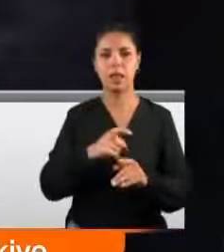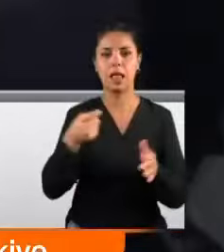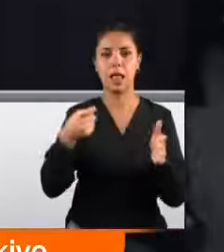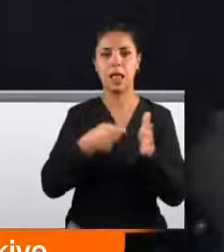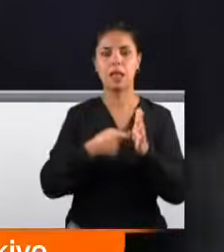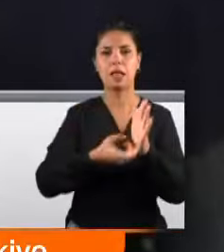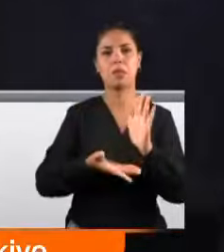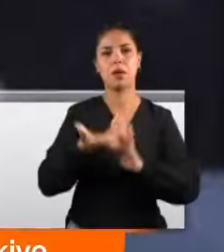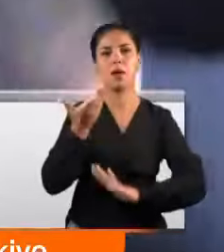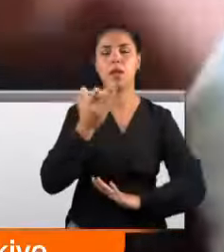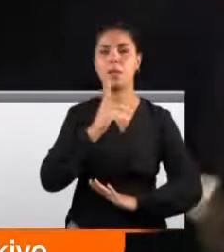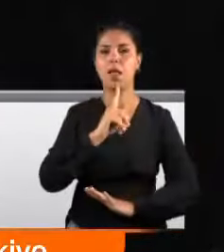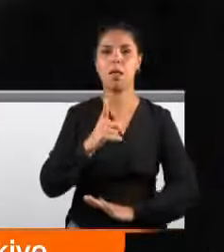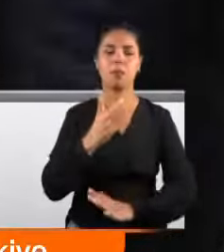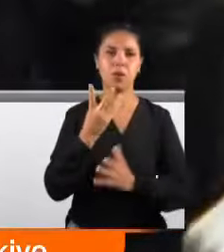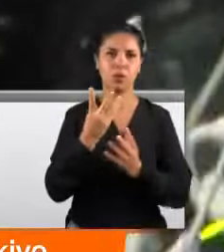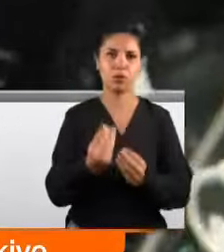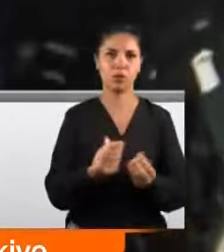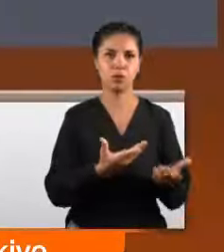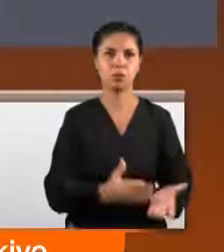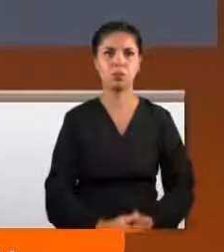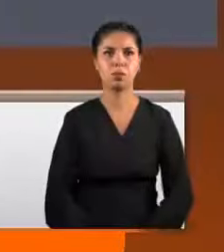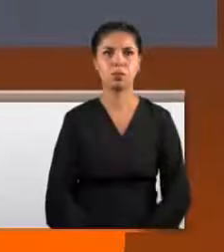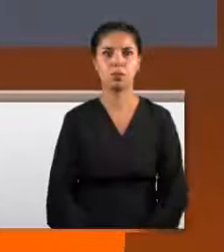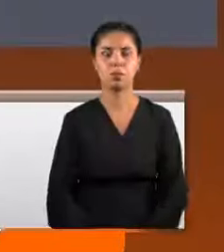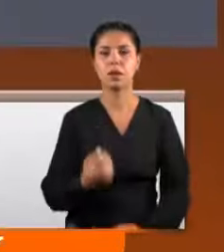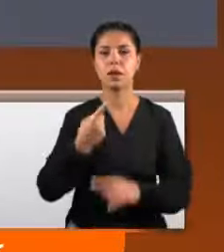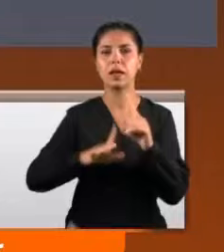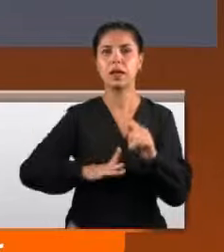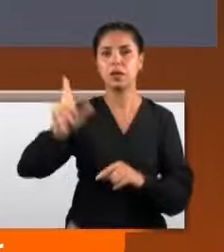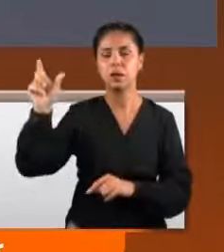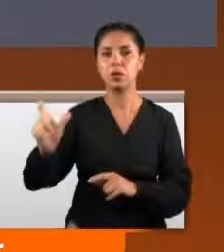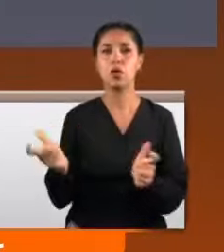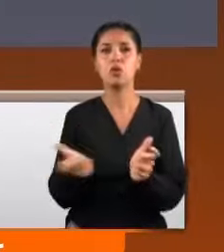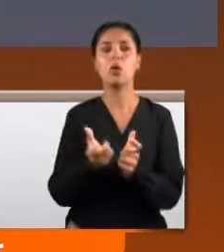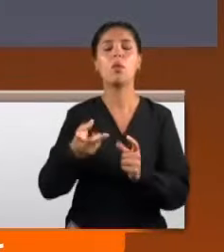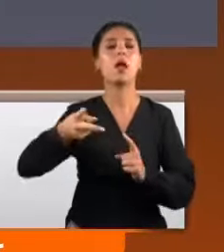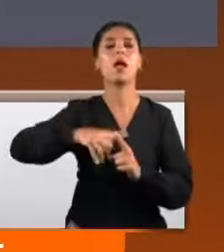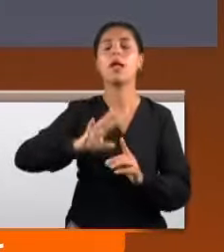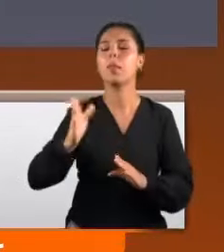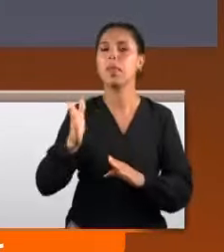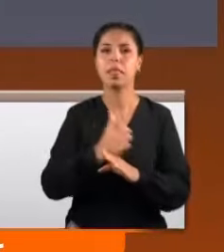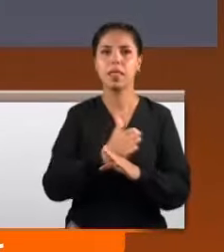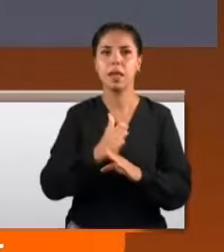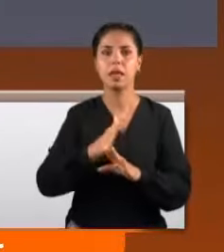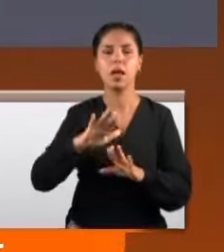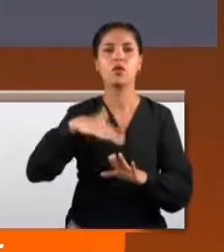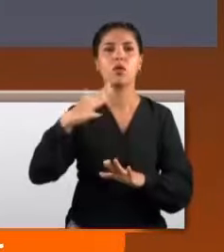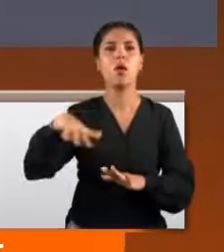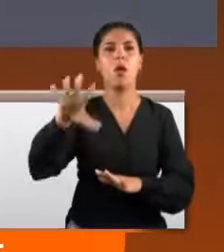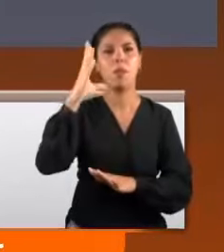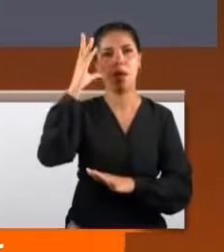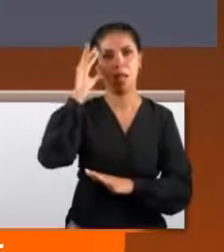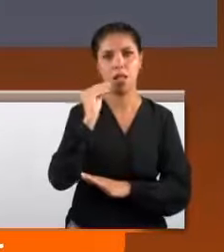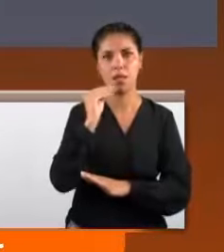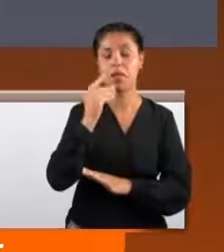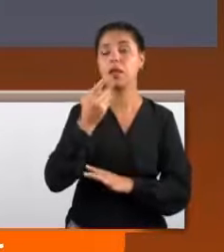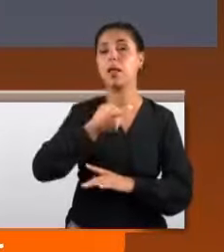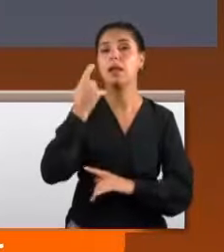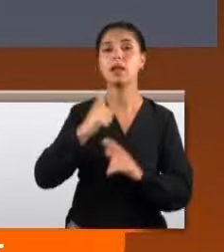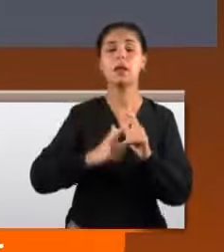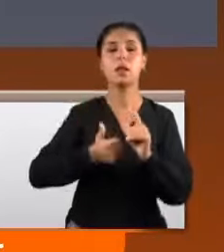isimliğin kaldırılması talimatını verdi. Kılıçdaroğlu'nun kurultaya katılmama sebebi ise çok geçmeden ortaya çıktı. Eski